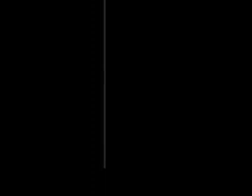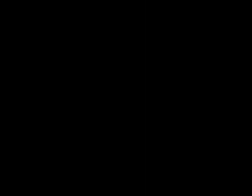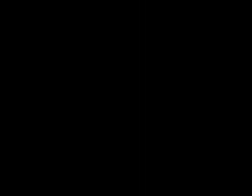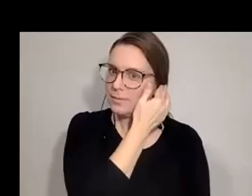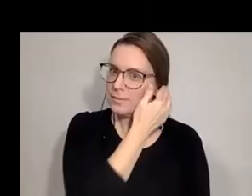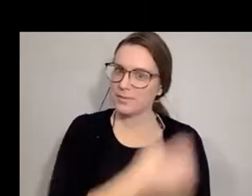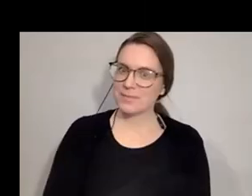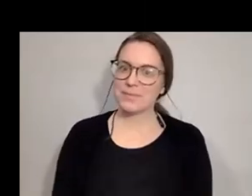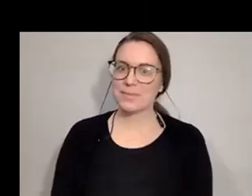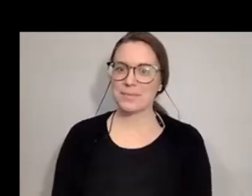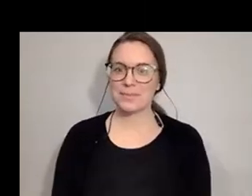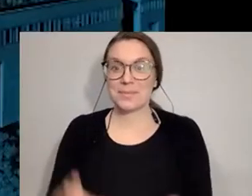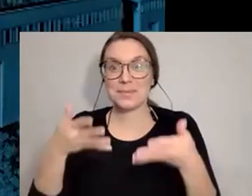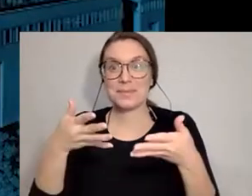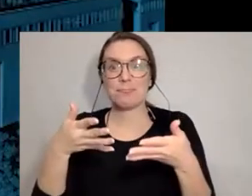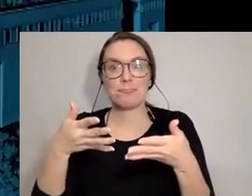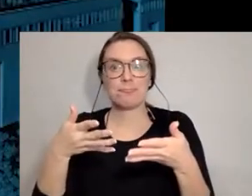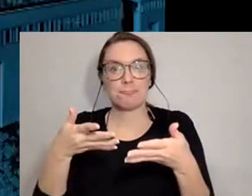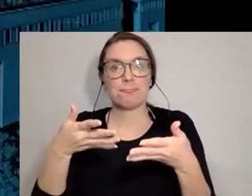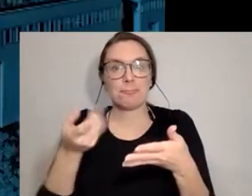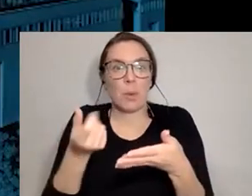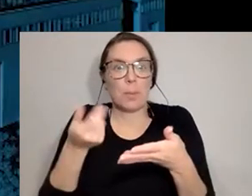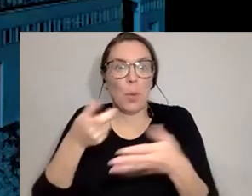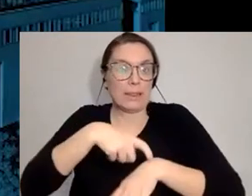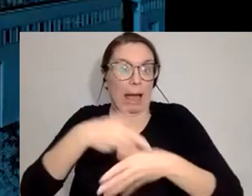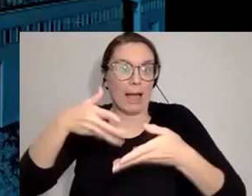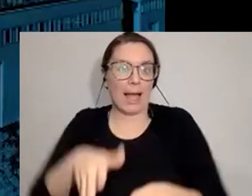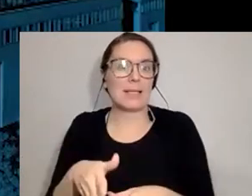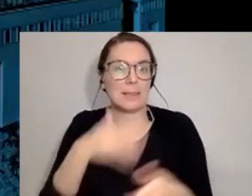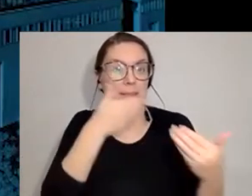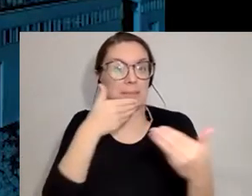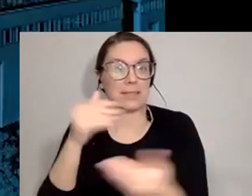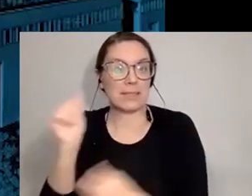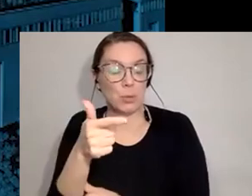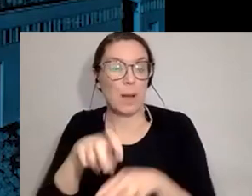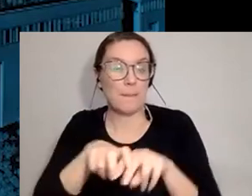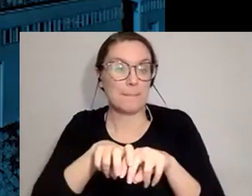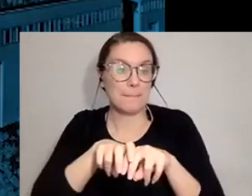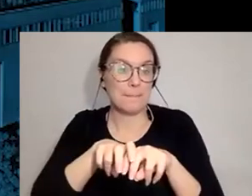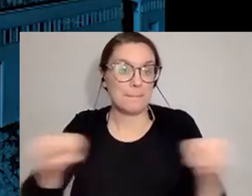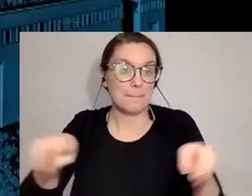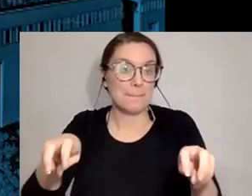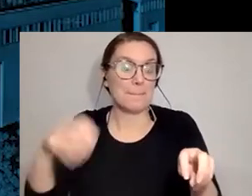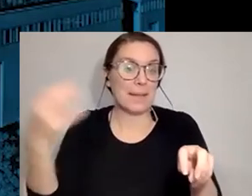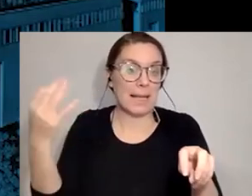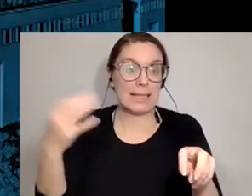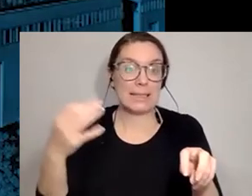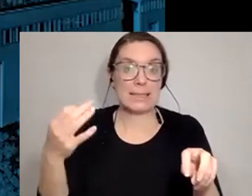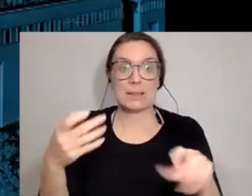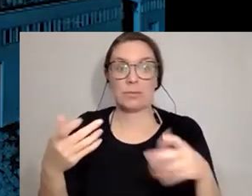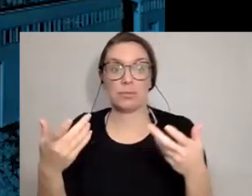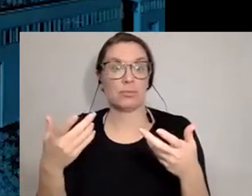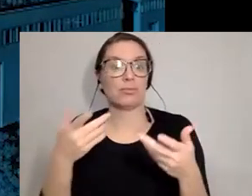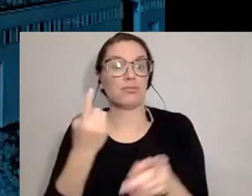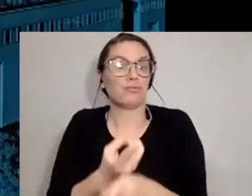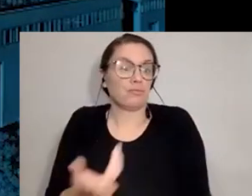donc il nous reste un peu de temps je remercie tous les panélistes bien sûr pour vos différentes interventions on va prendre dix